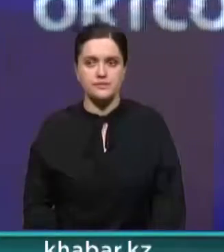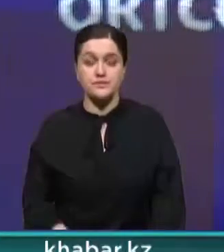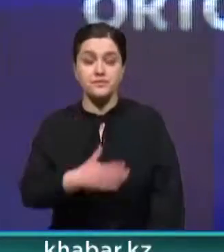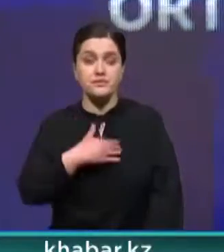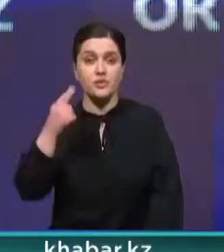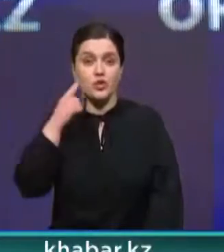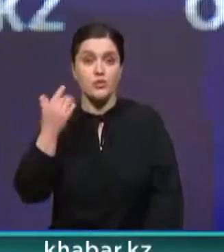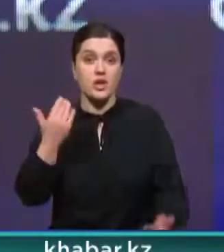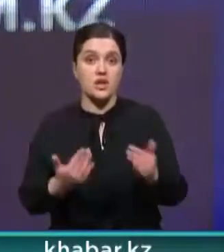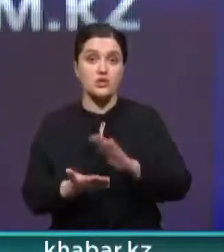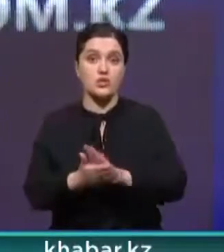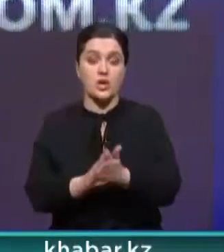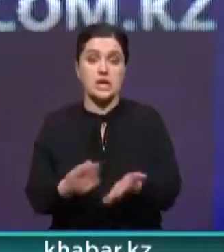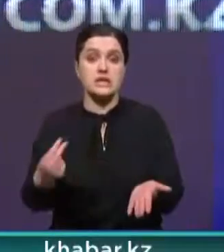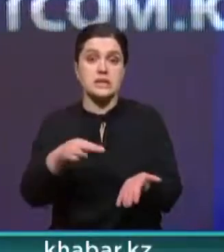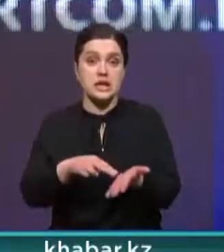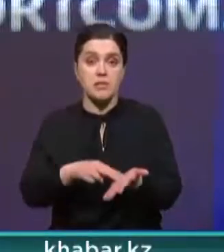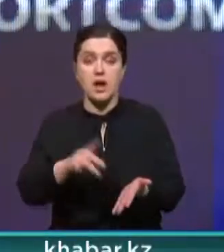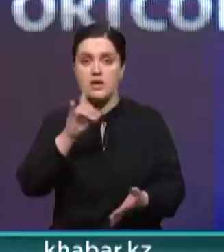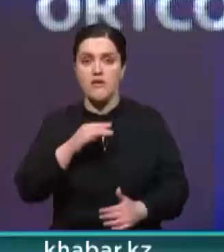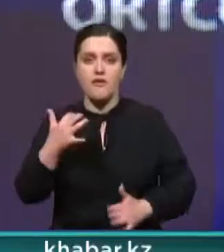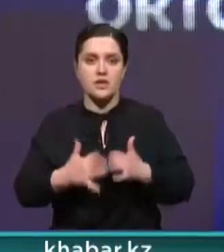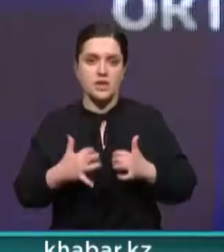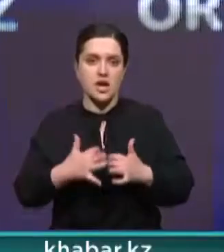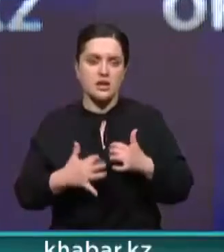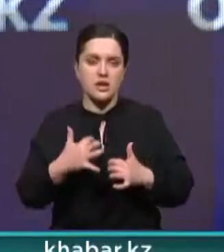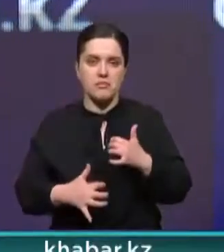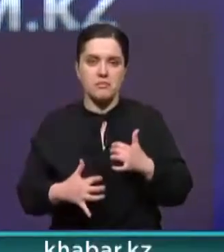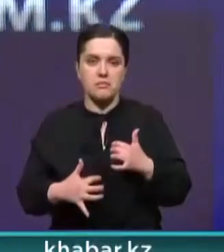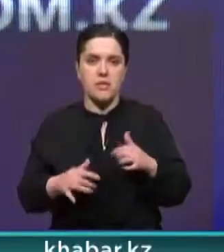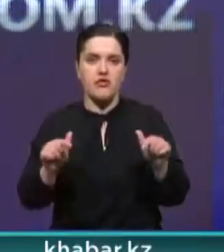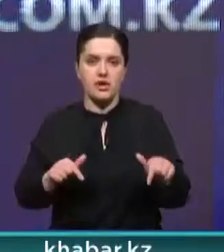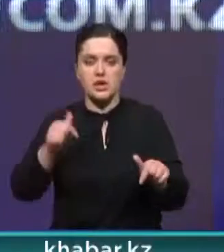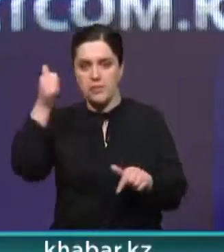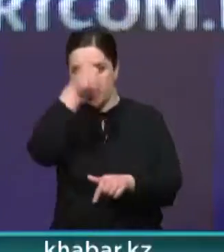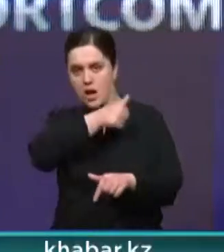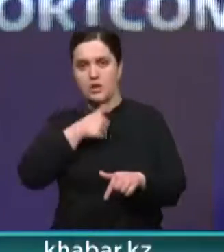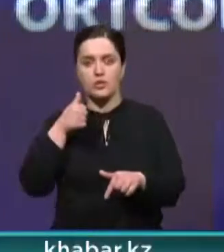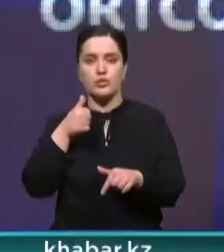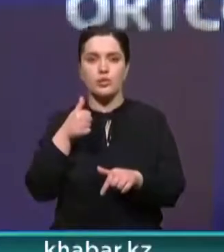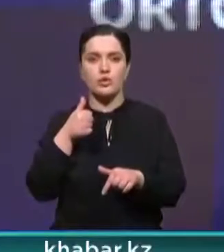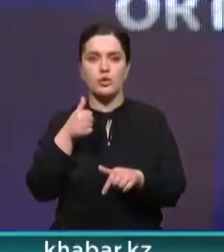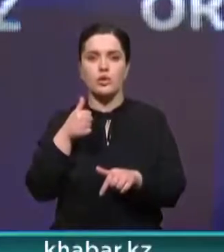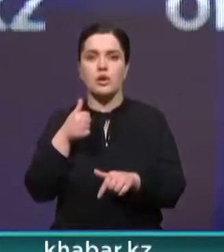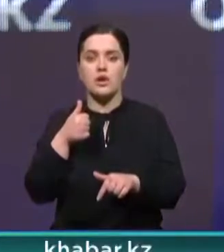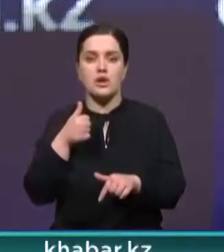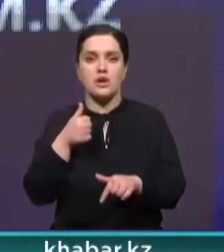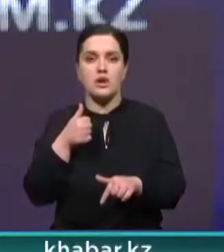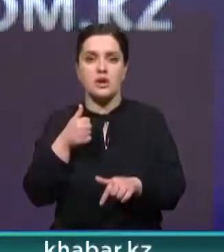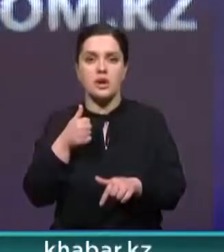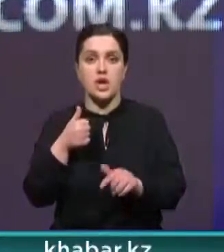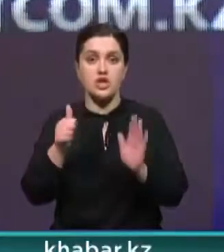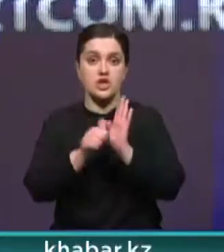ситуацию с ценами на нефть который в среднем в этом году прогнозируется в оптимистичных сценариях средняя цена порядка